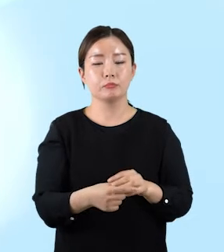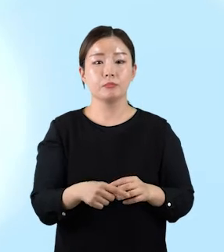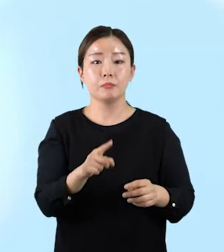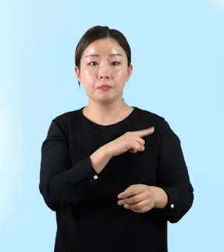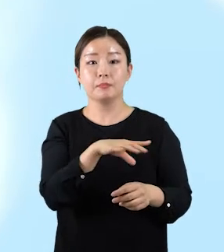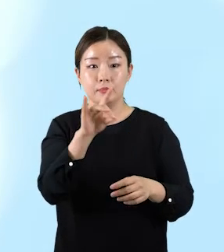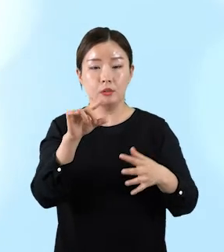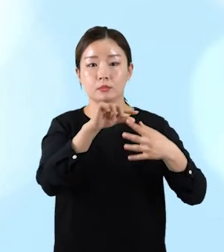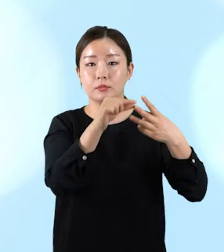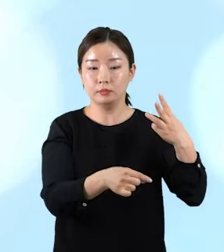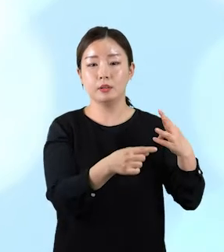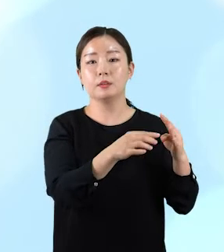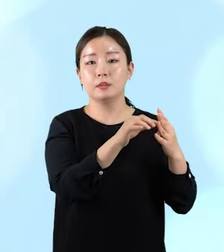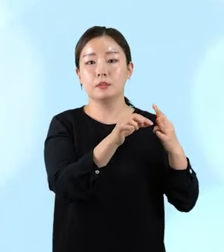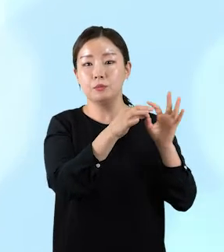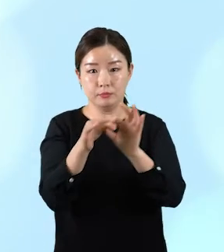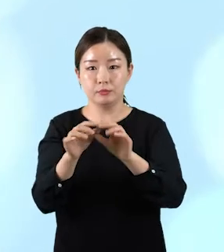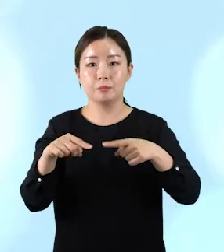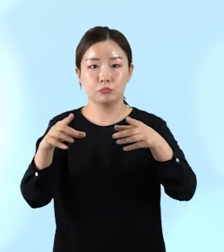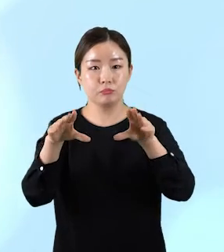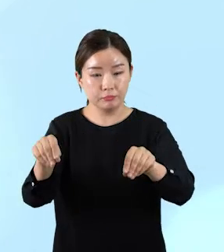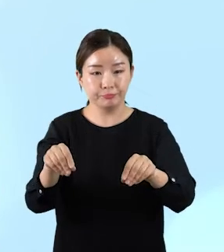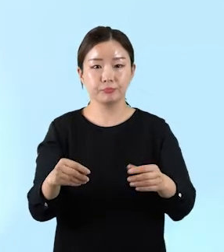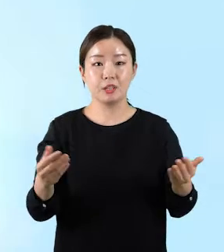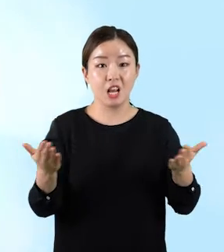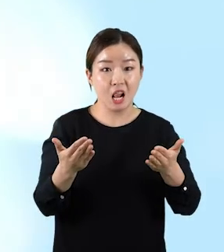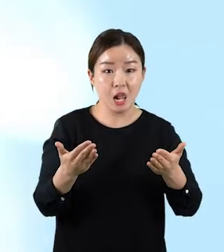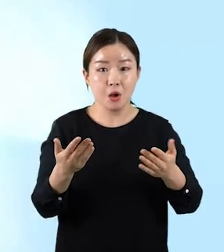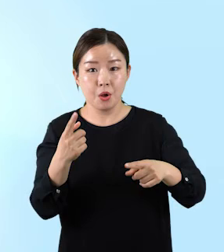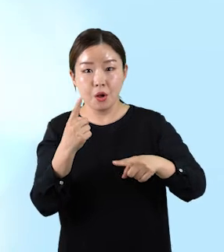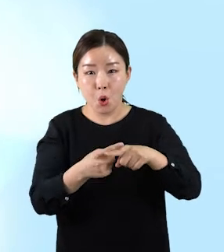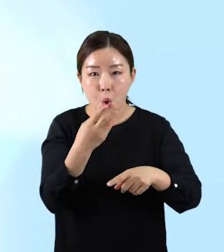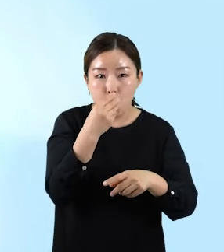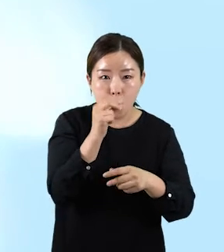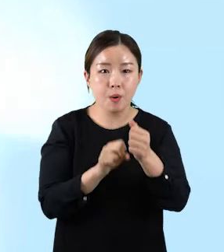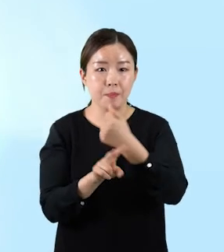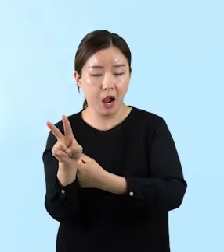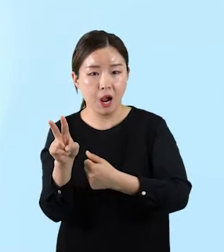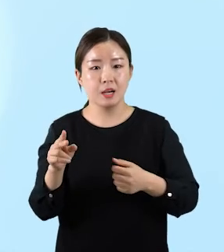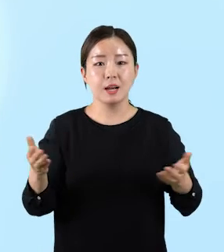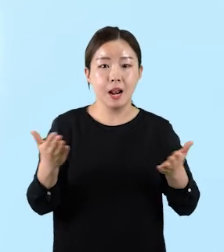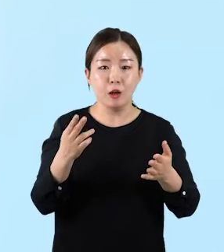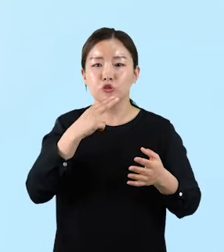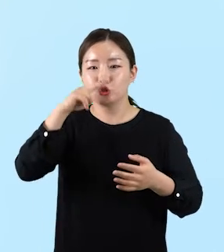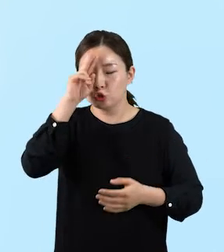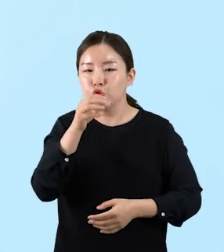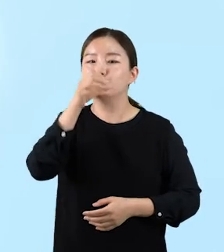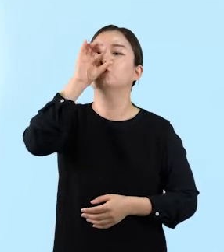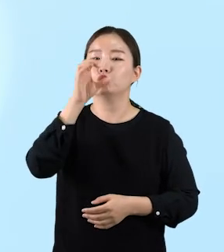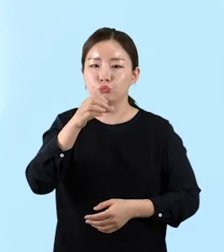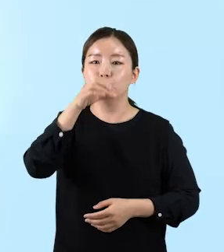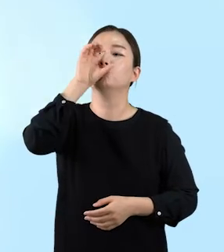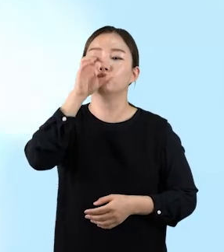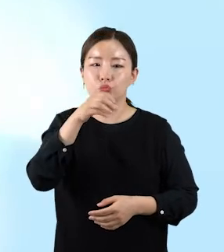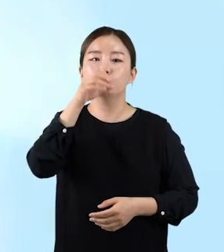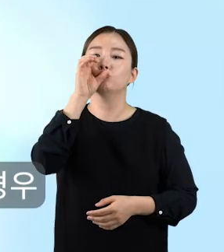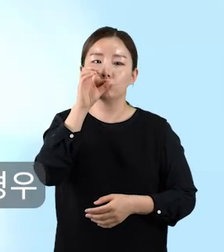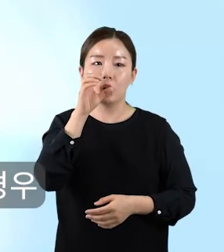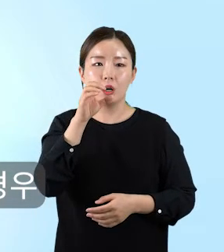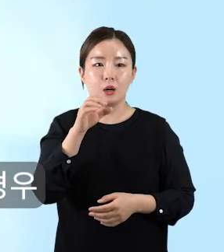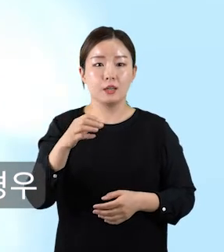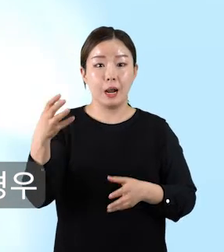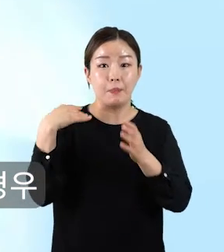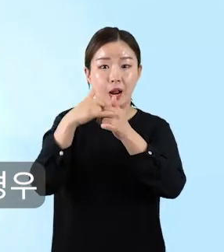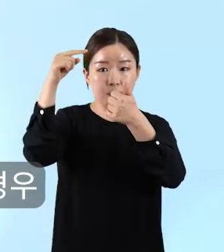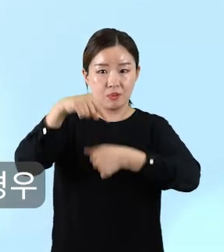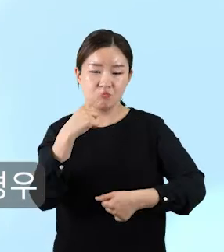먼저 절차를 통한 참여 중단입니다. 일하는 장소를 벗어나는 경우, 일하면서 술을 마시는 경우,